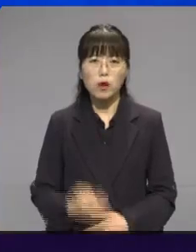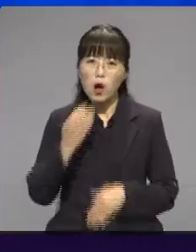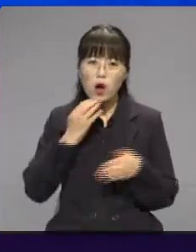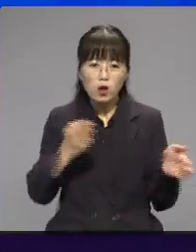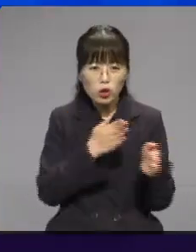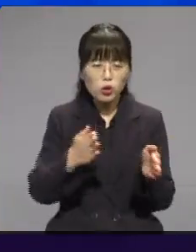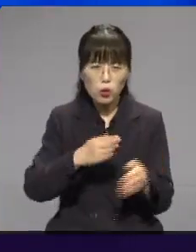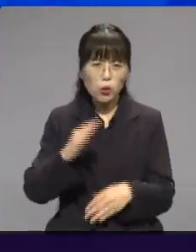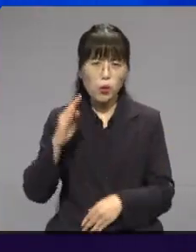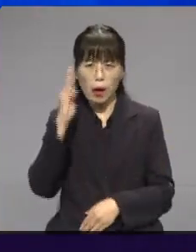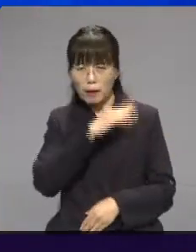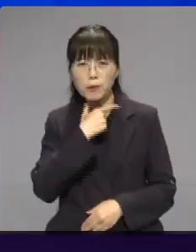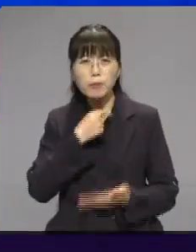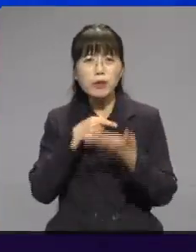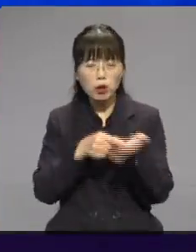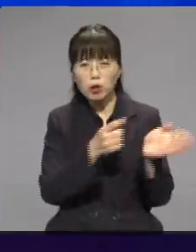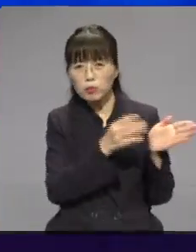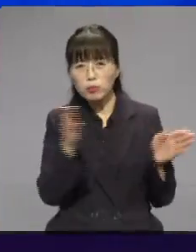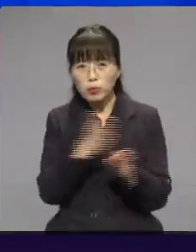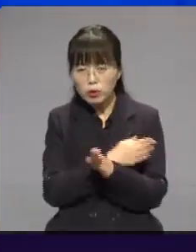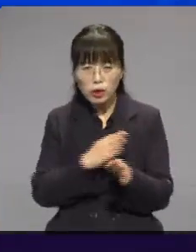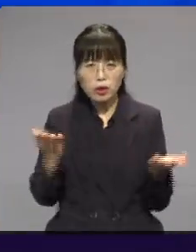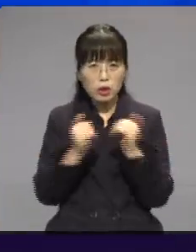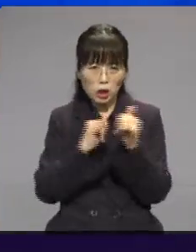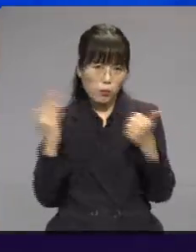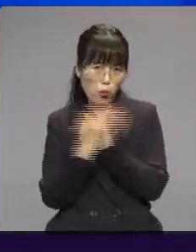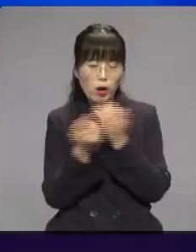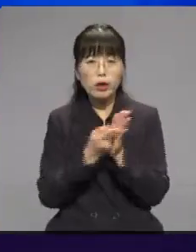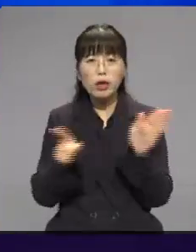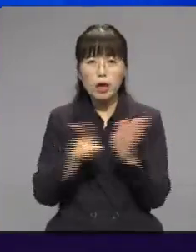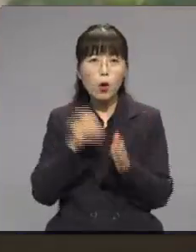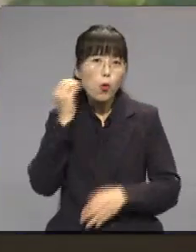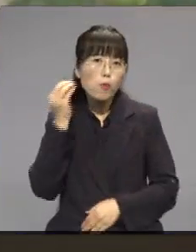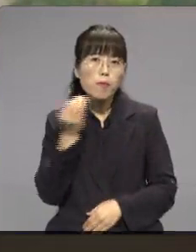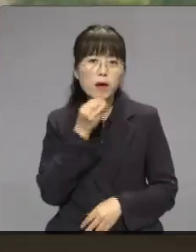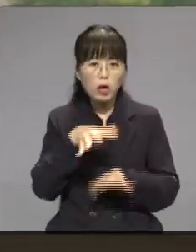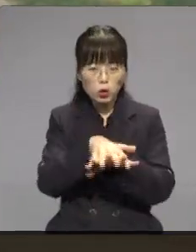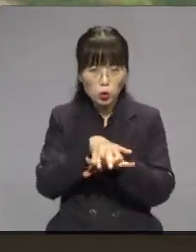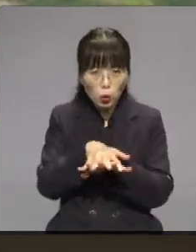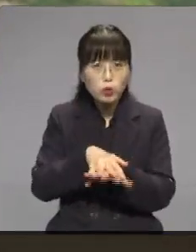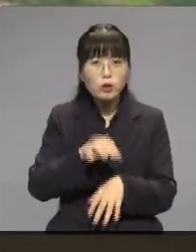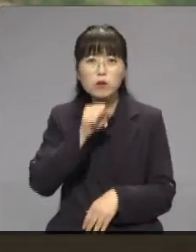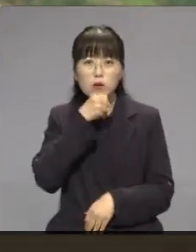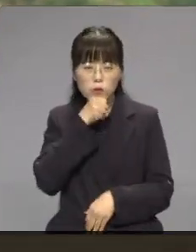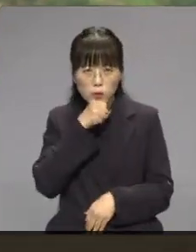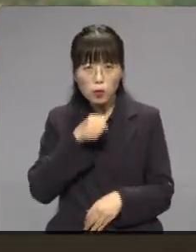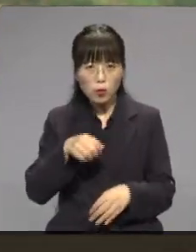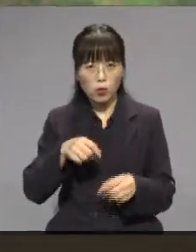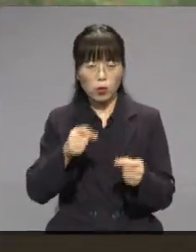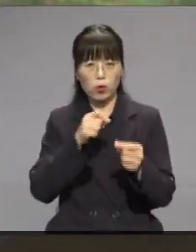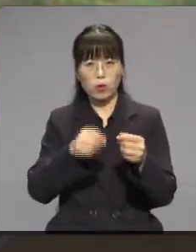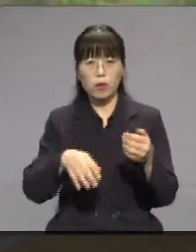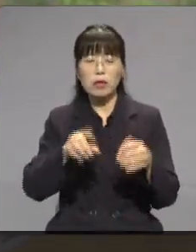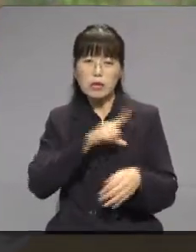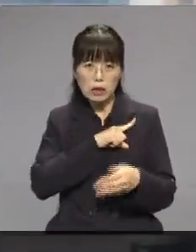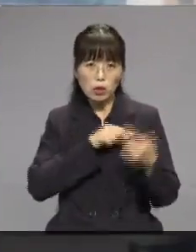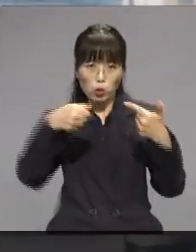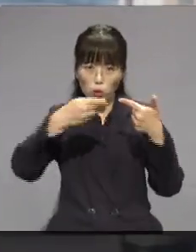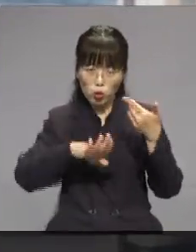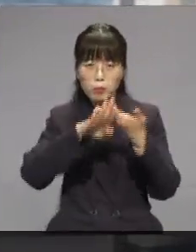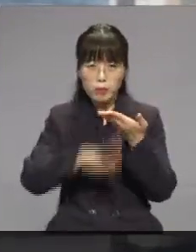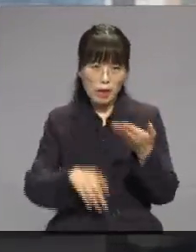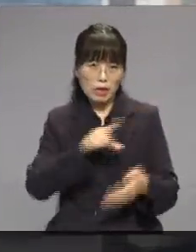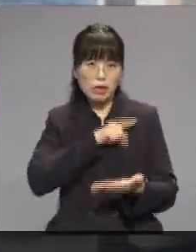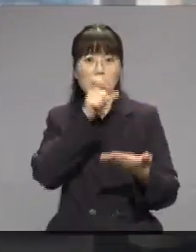경기도가 악성 민원으로부터 직원을 보호하기 위해 홈페이지 조직도에 6급 이하 직원들의 실명을 다음